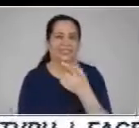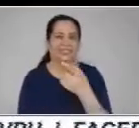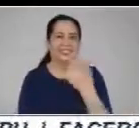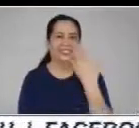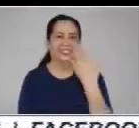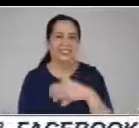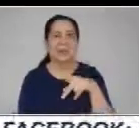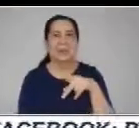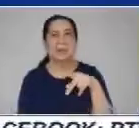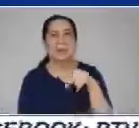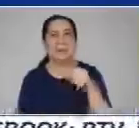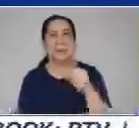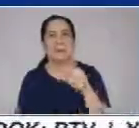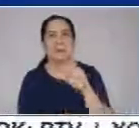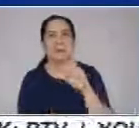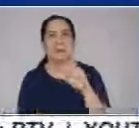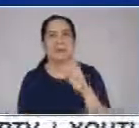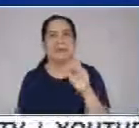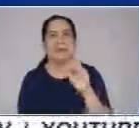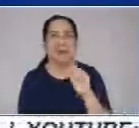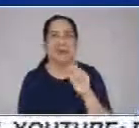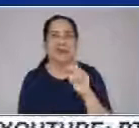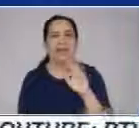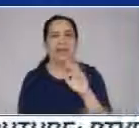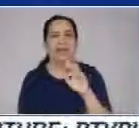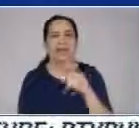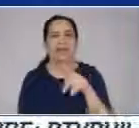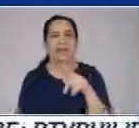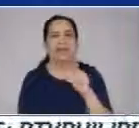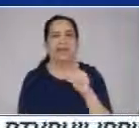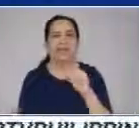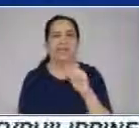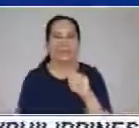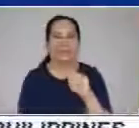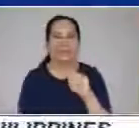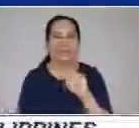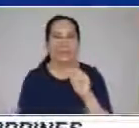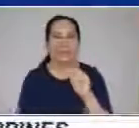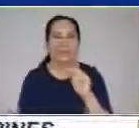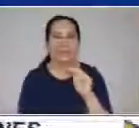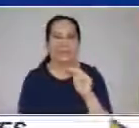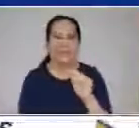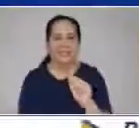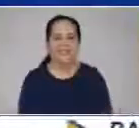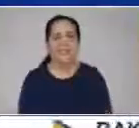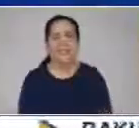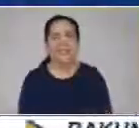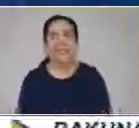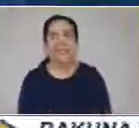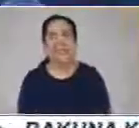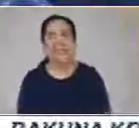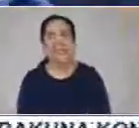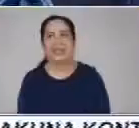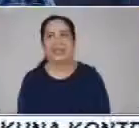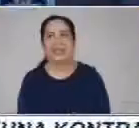Bets Court. Sa Abante Tonight, killer truck ineraro ang dalawang trike, walo